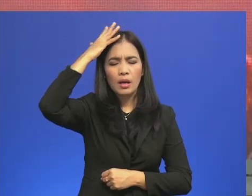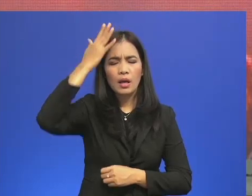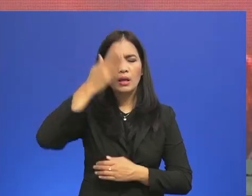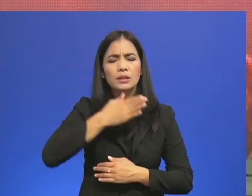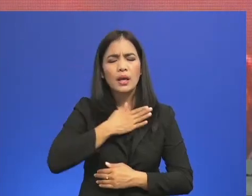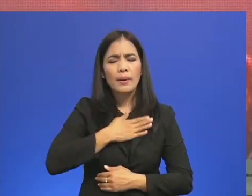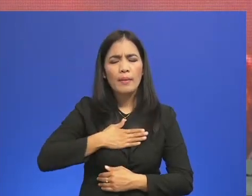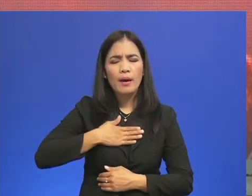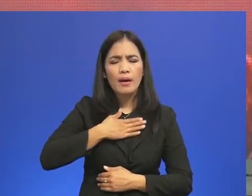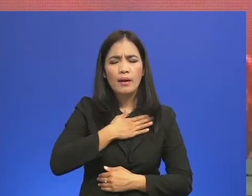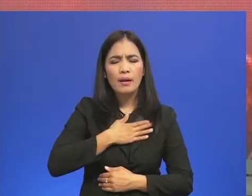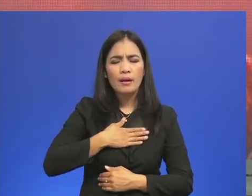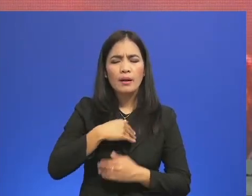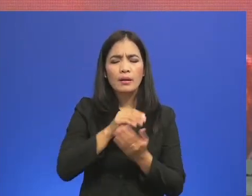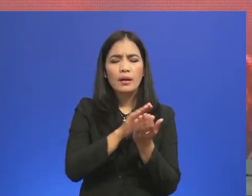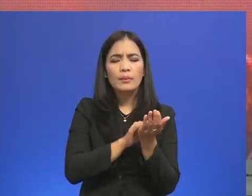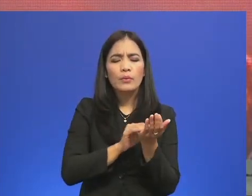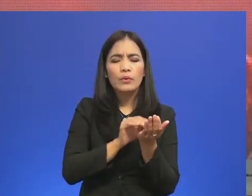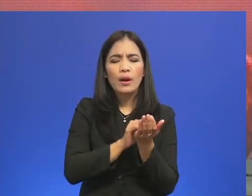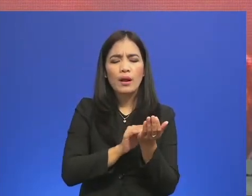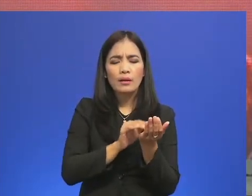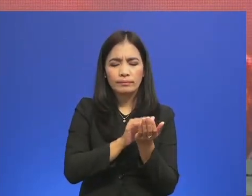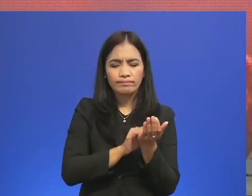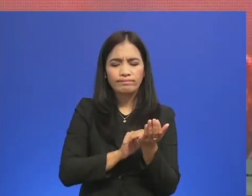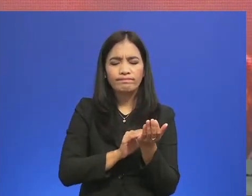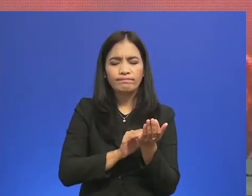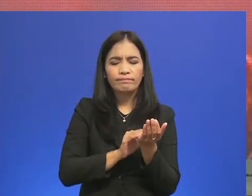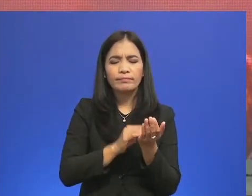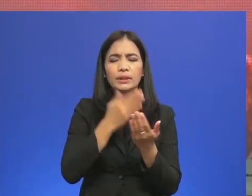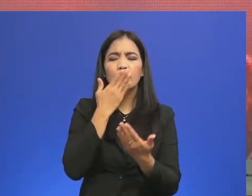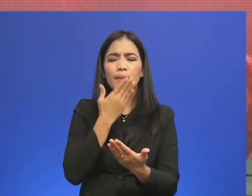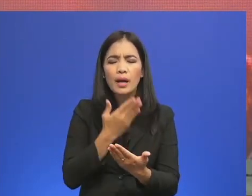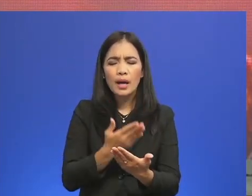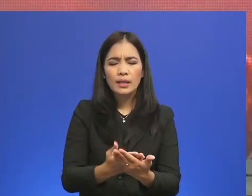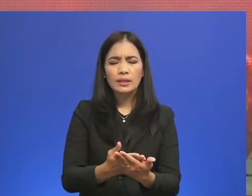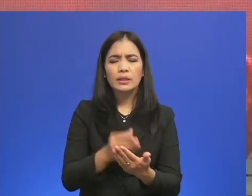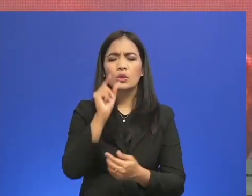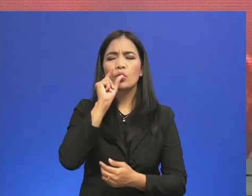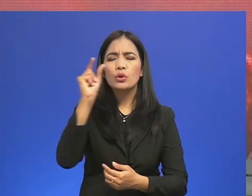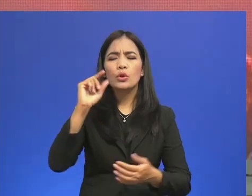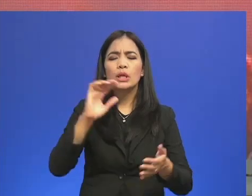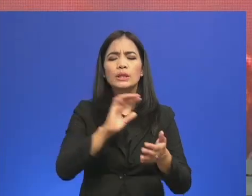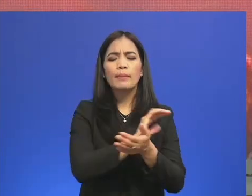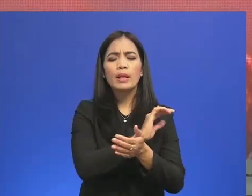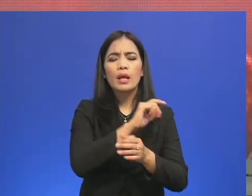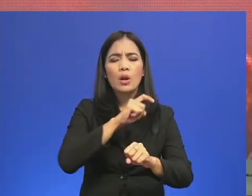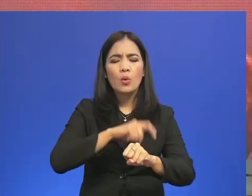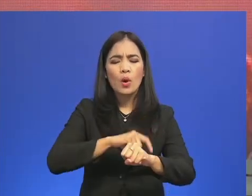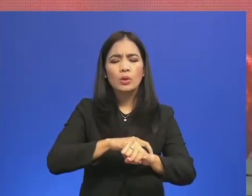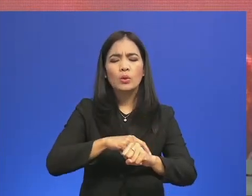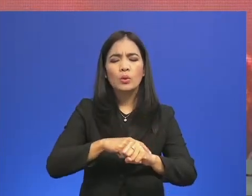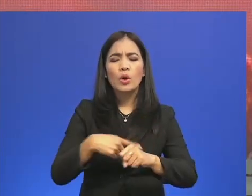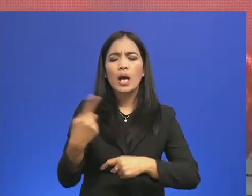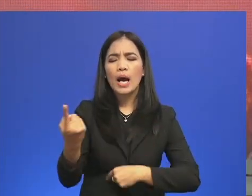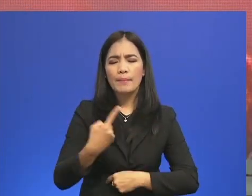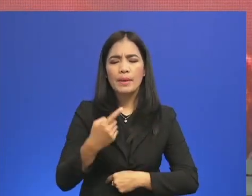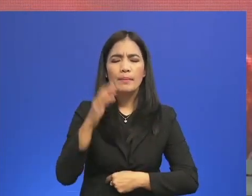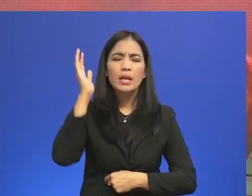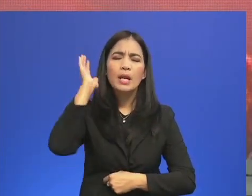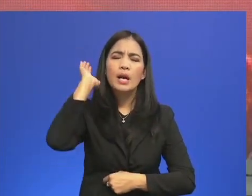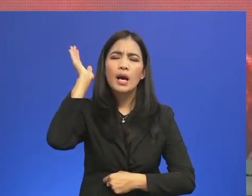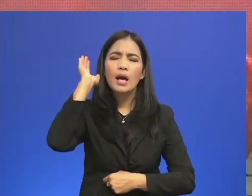kesabaran dan kemurahan, terima kasih untuk kesempatan kami mendengar